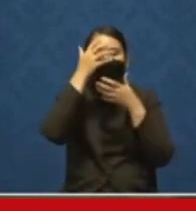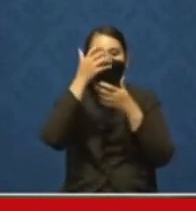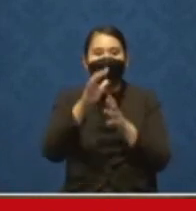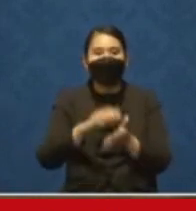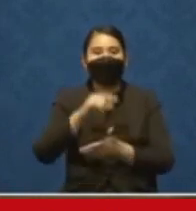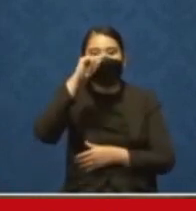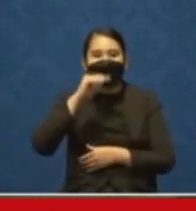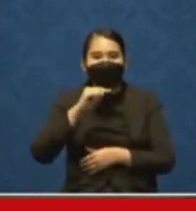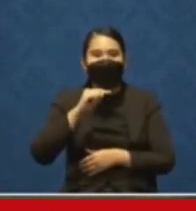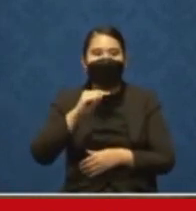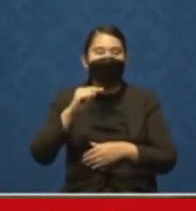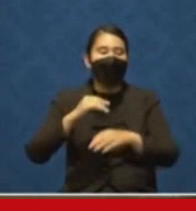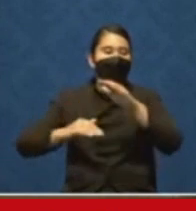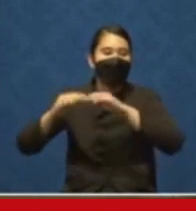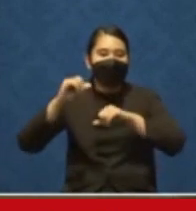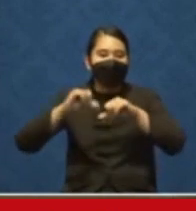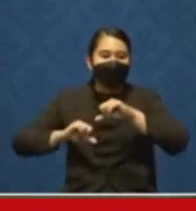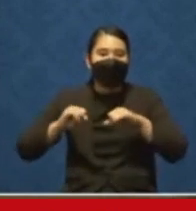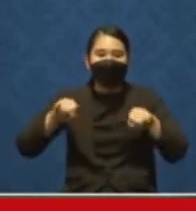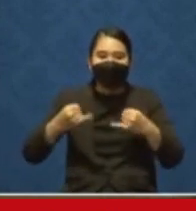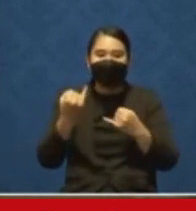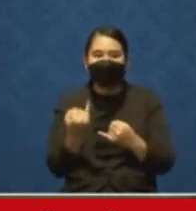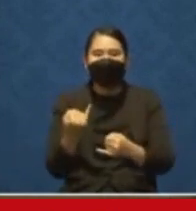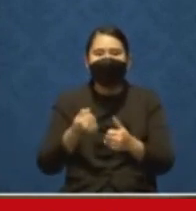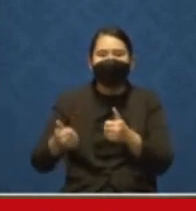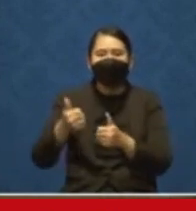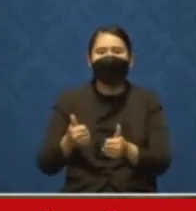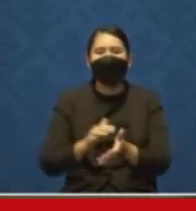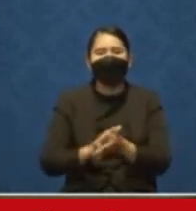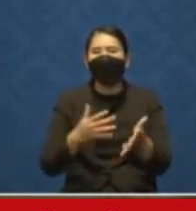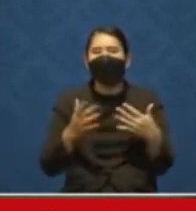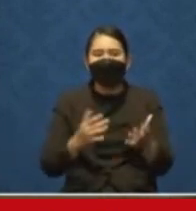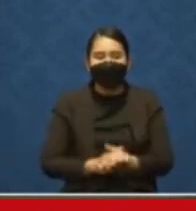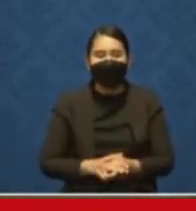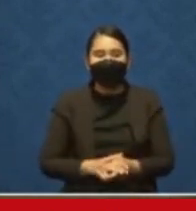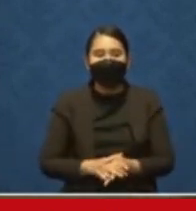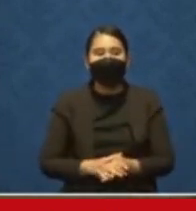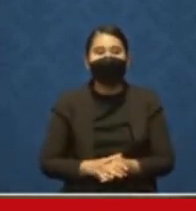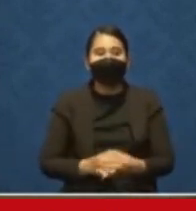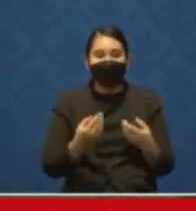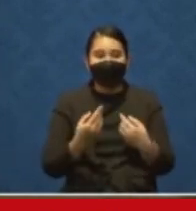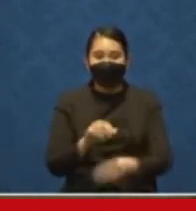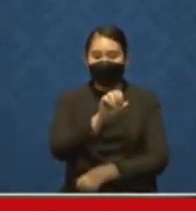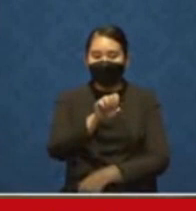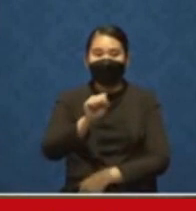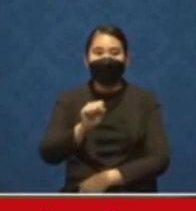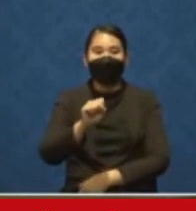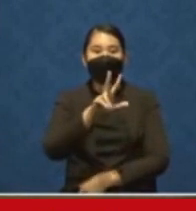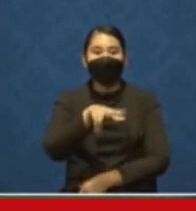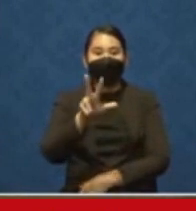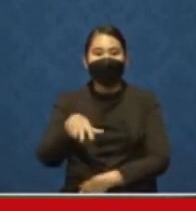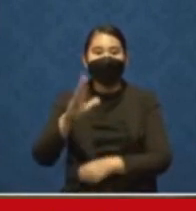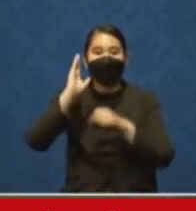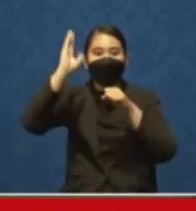อ่ะตอนนั้นเรื่องเหมืองทองอัคราวันนี้ยังกลมหน้าดันเดินต่อไปฉันไม่สนประเทศชาติจะฉิบหาย